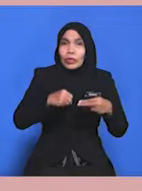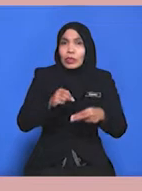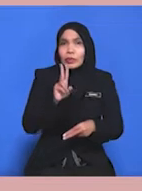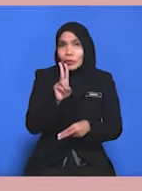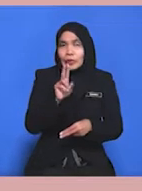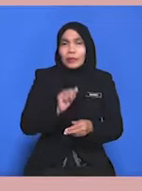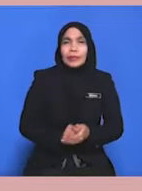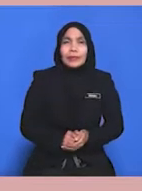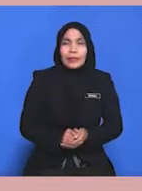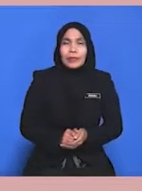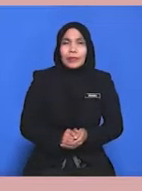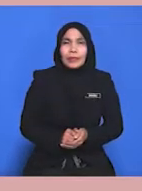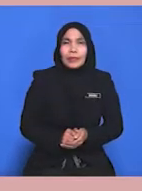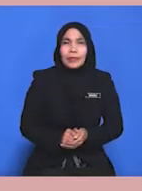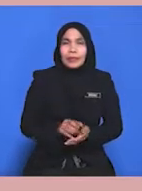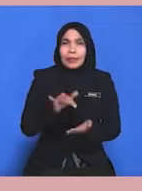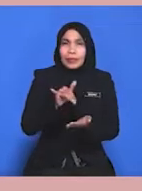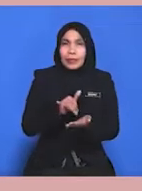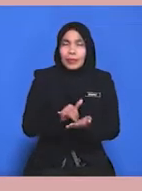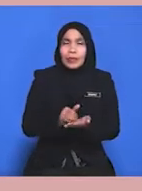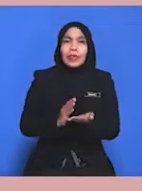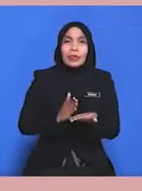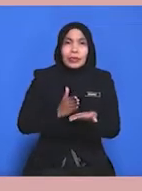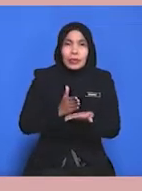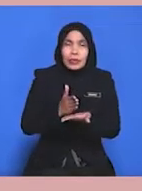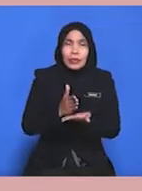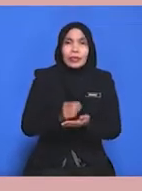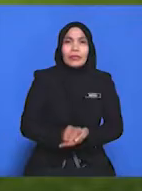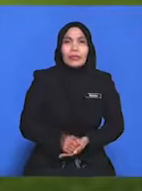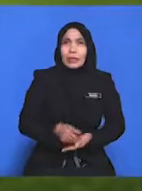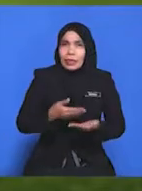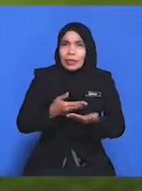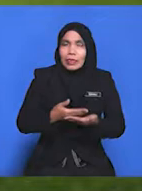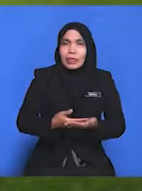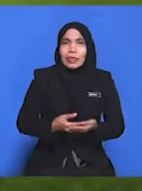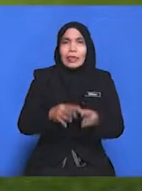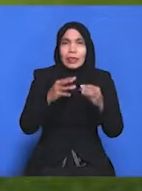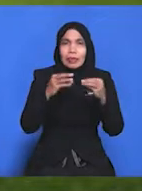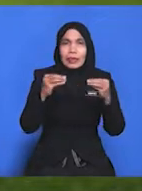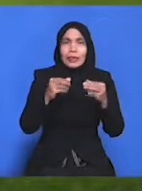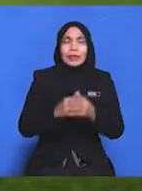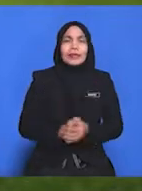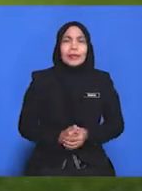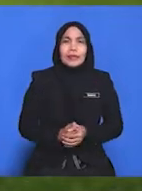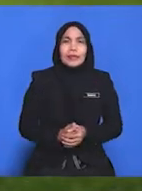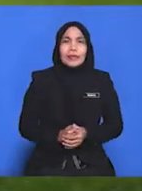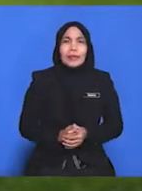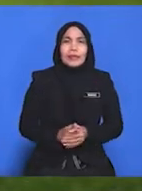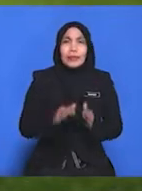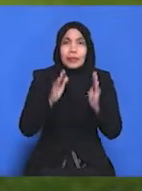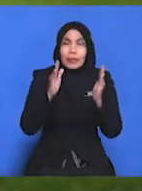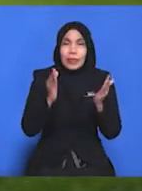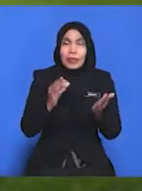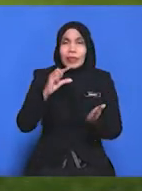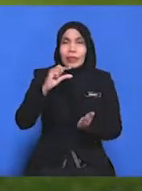Dan begitulah seterusnya sehingga selesai ke pusingan akhir. Manakala, bracket ganjil pula